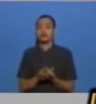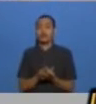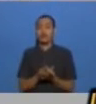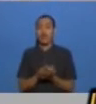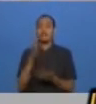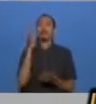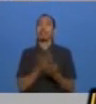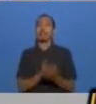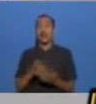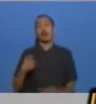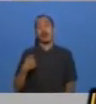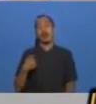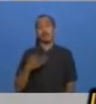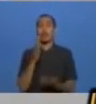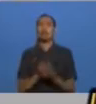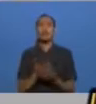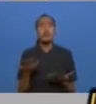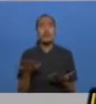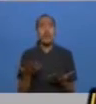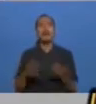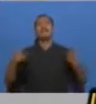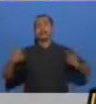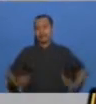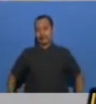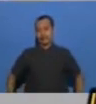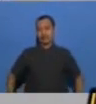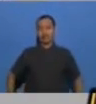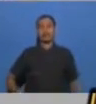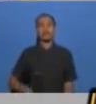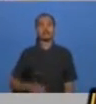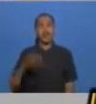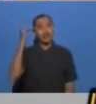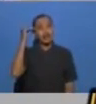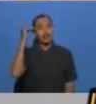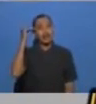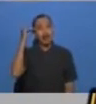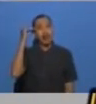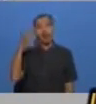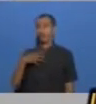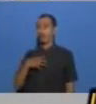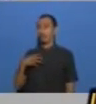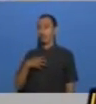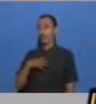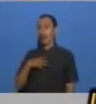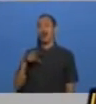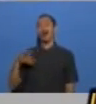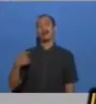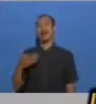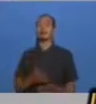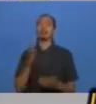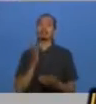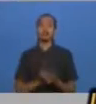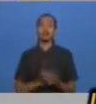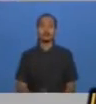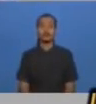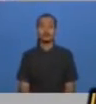keterbatasan dari secara fisik maupun intelektual, mental kayak gitu. Nah, dari keterbatasan itu